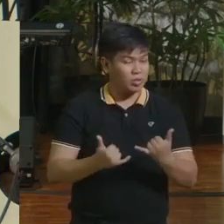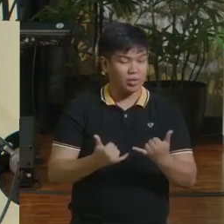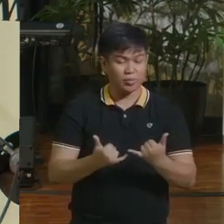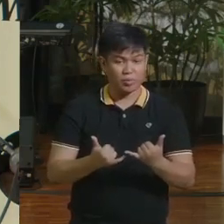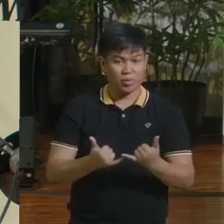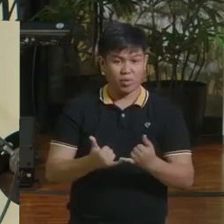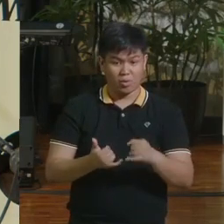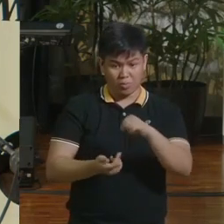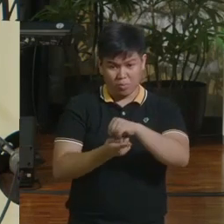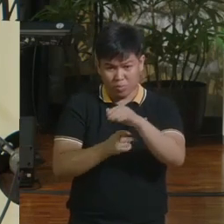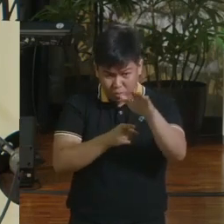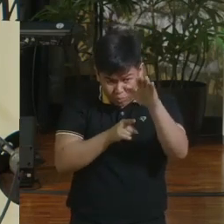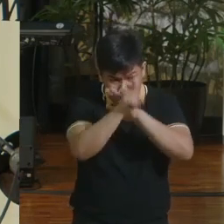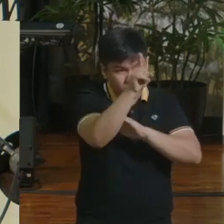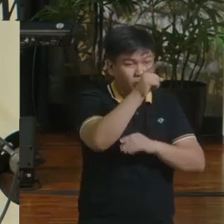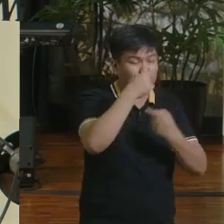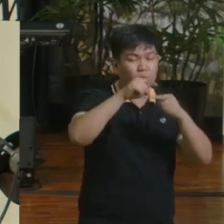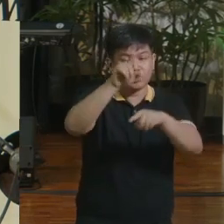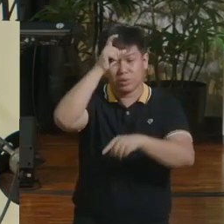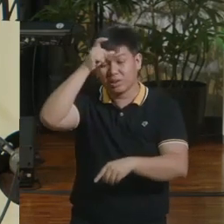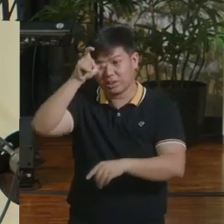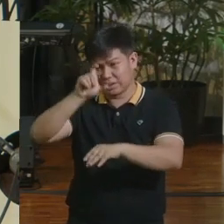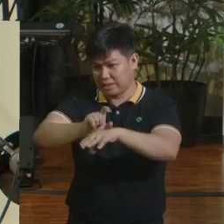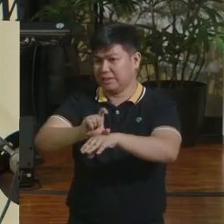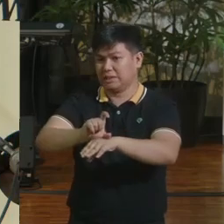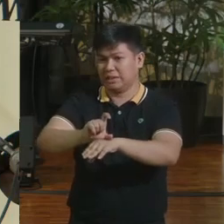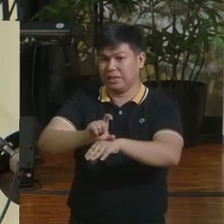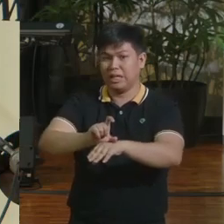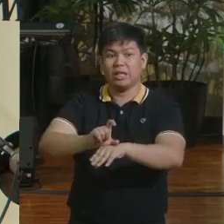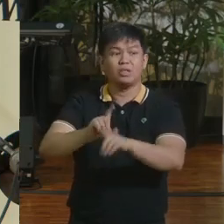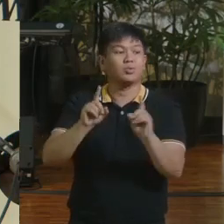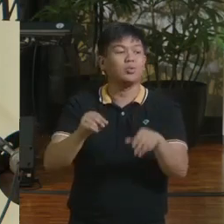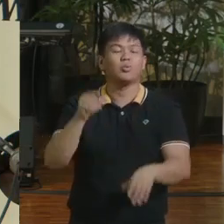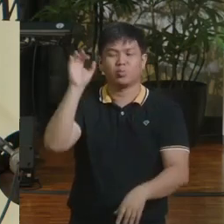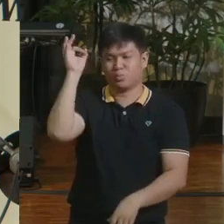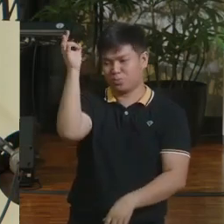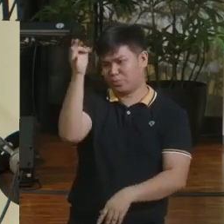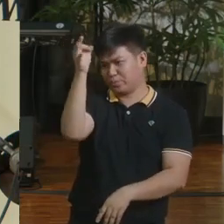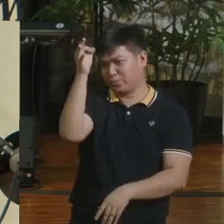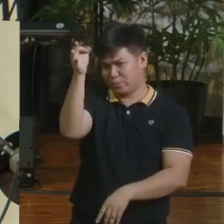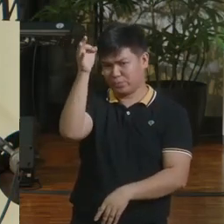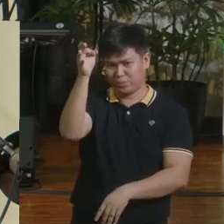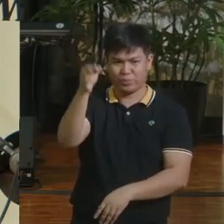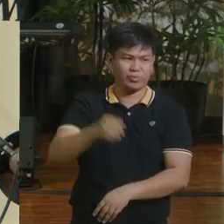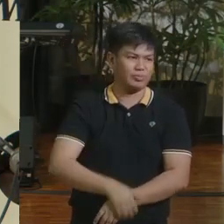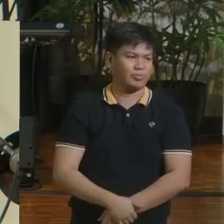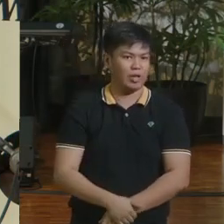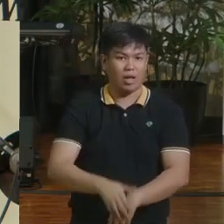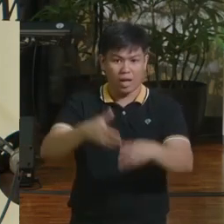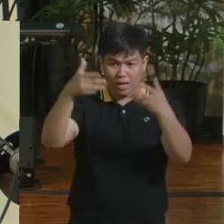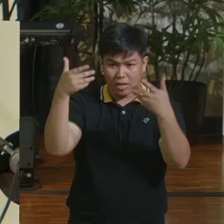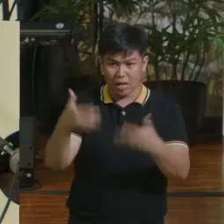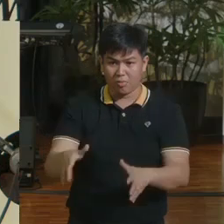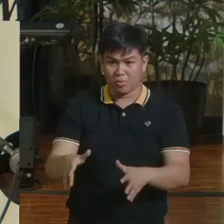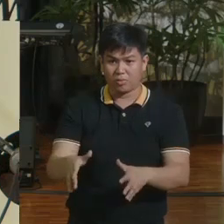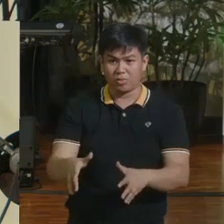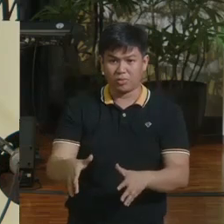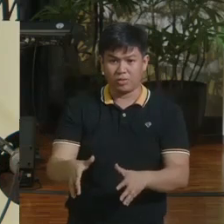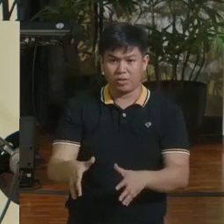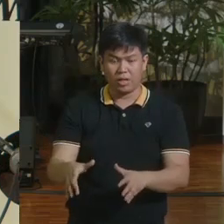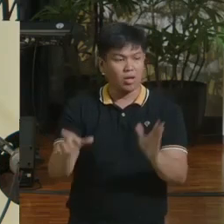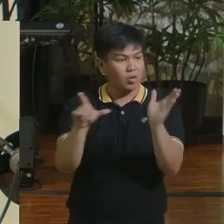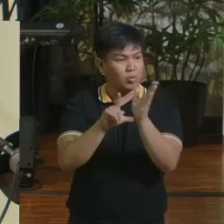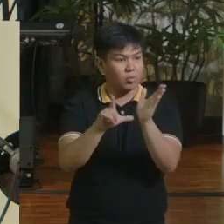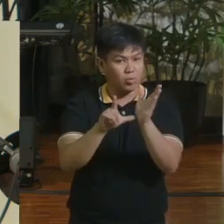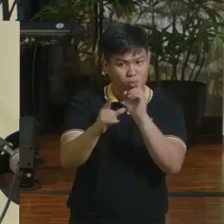sa Syrian Antioch. Siya ay nagturo doon. And when he had found him, sabi ni Luke